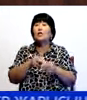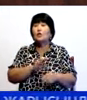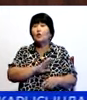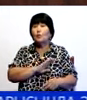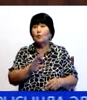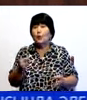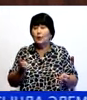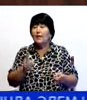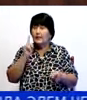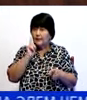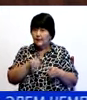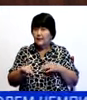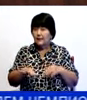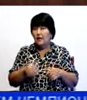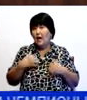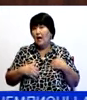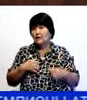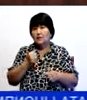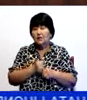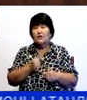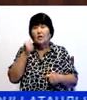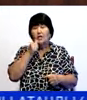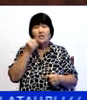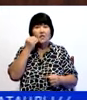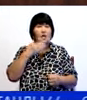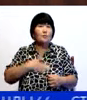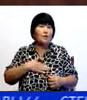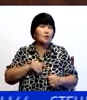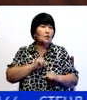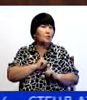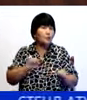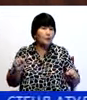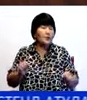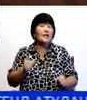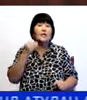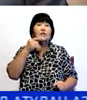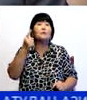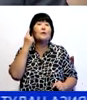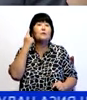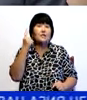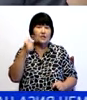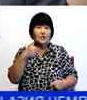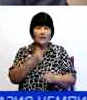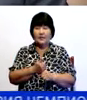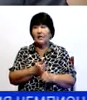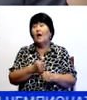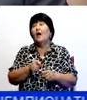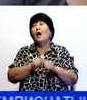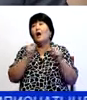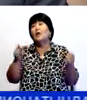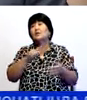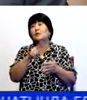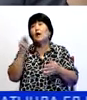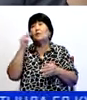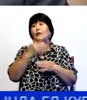керек. Тез істетіп кеп, жаңа асығыс жасап, ертең сапасы нашар болып жүрмесін. Сапа бірінші кезекте. Басы ашық сұрақ баршылық